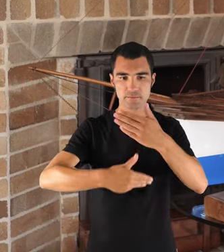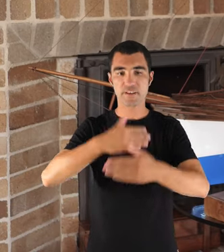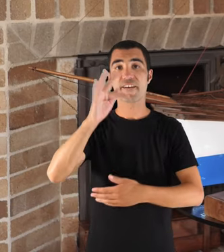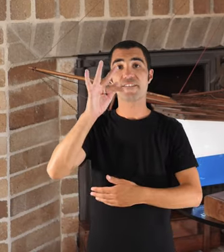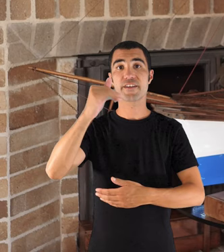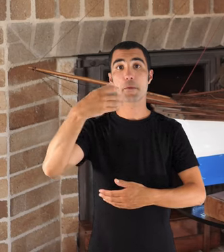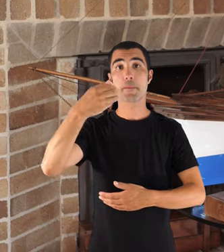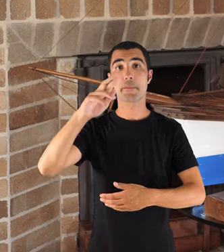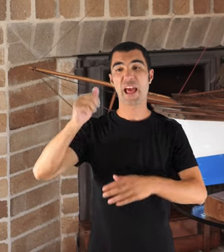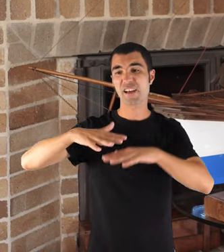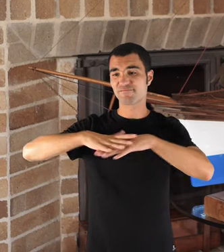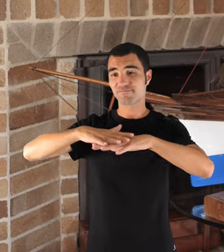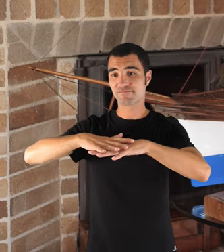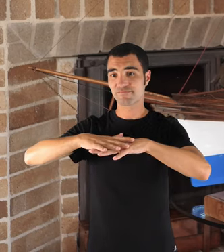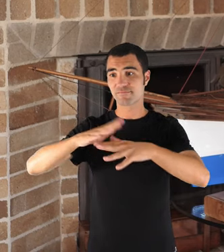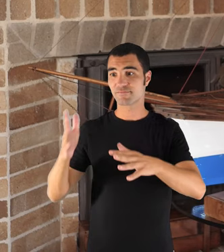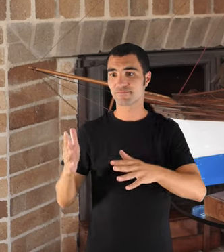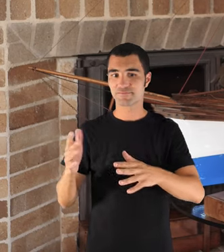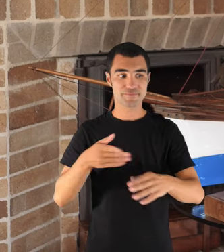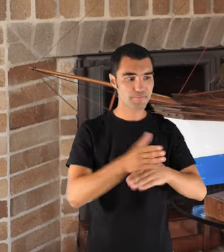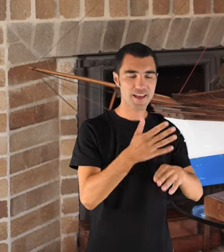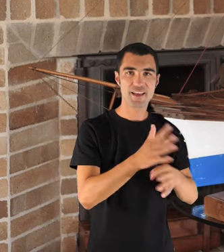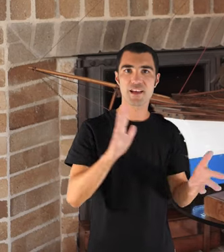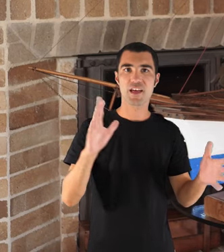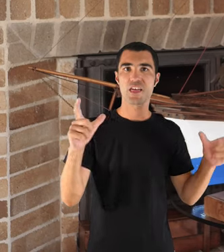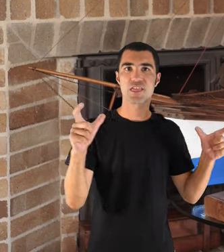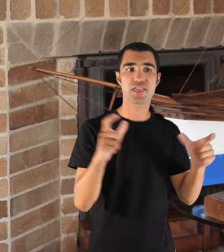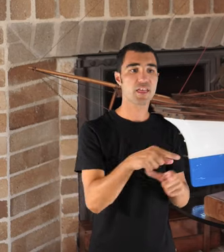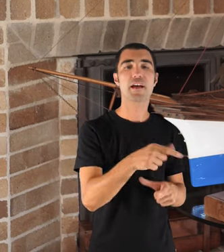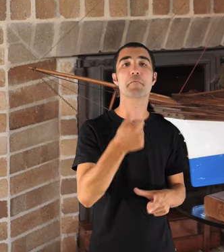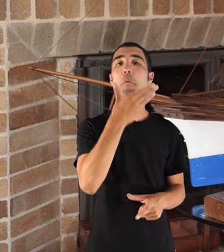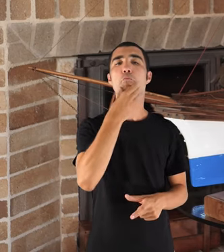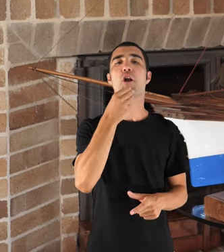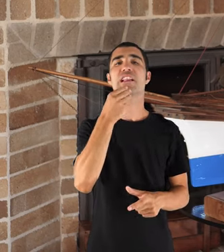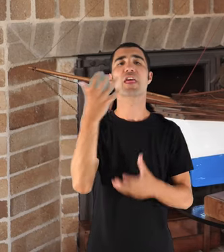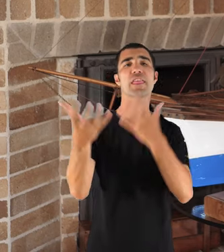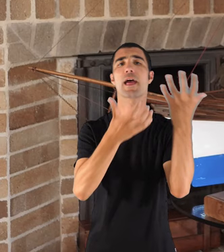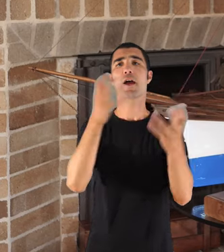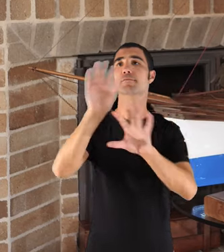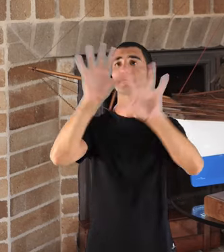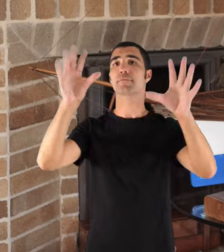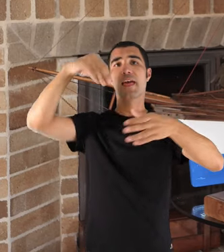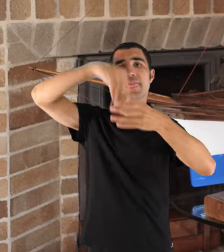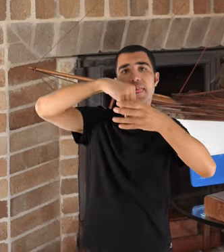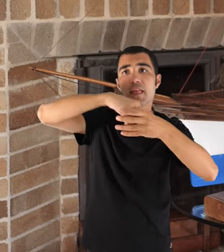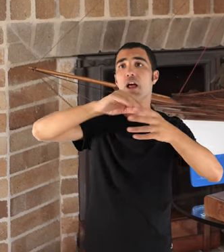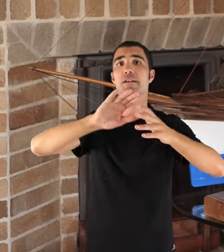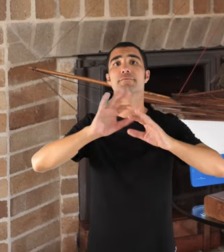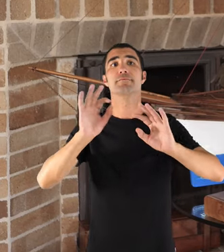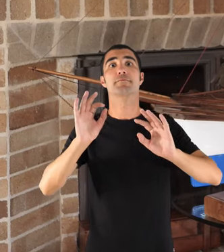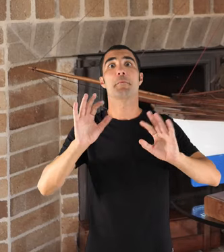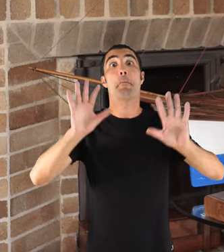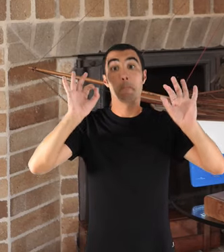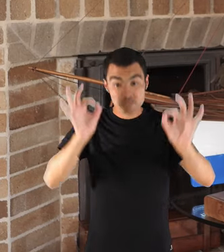per decoració, però interiors, decoració, però no se fa... Barcos de madera se'n fan molt pocs en el